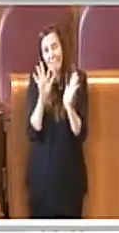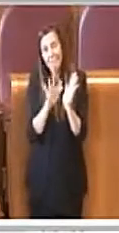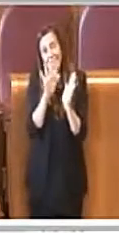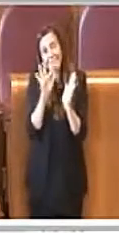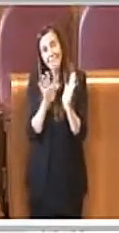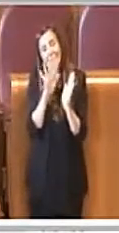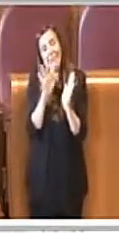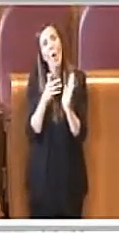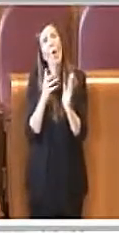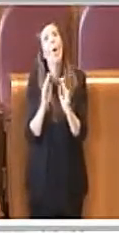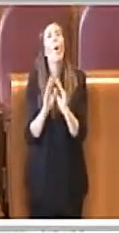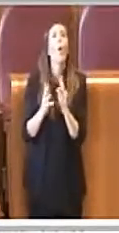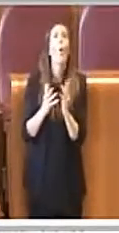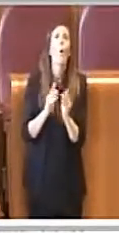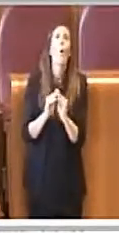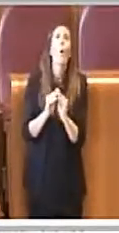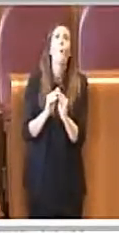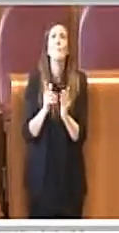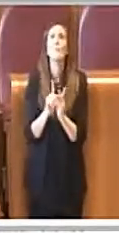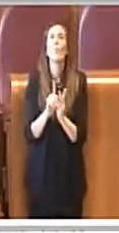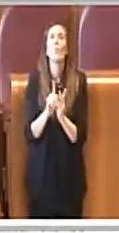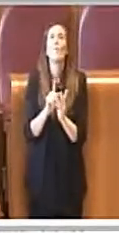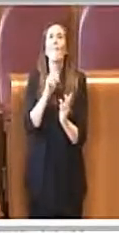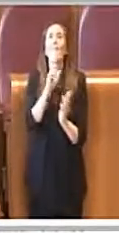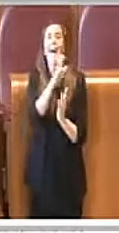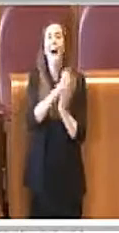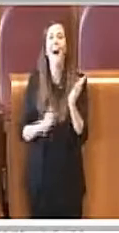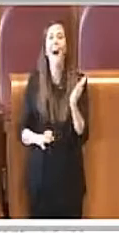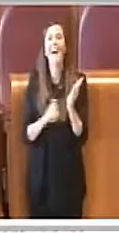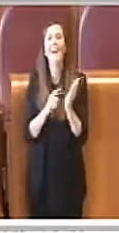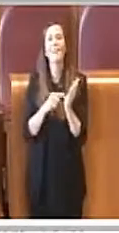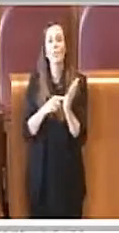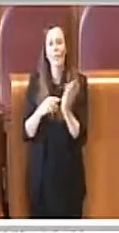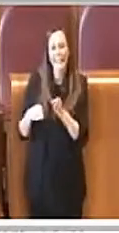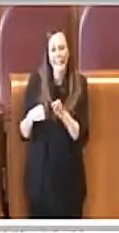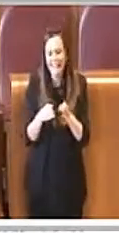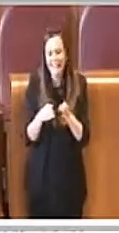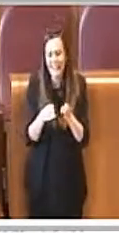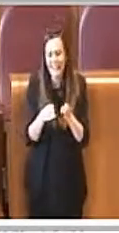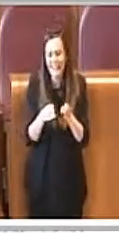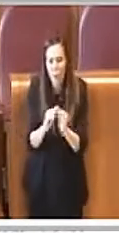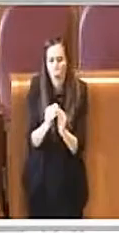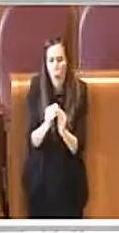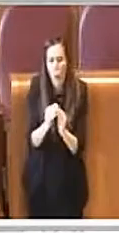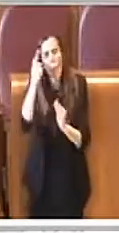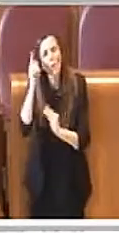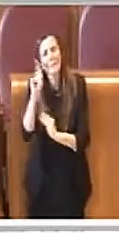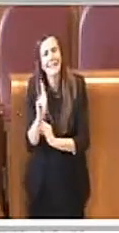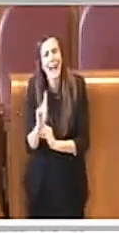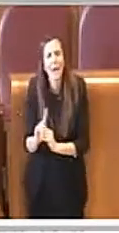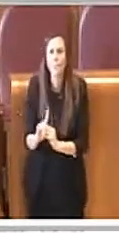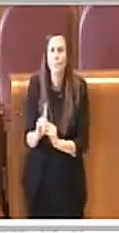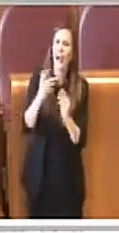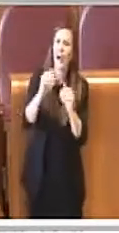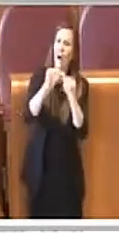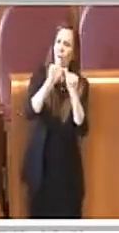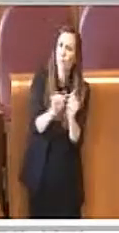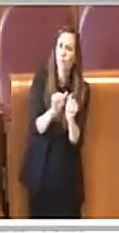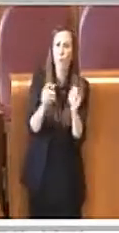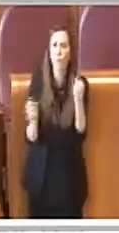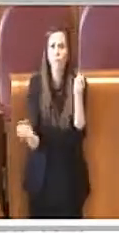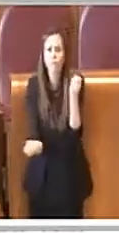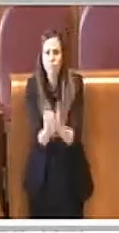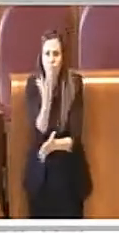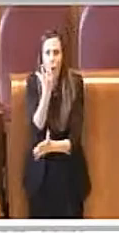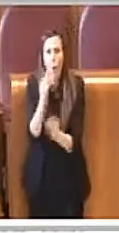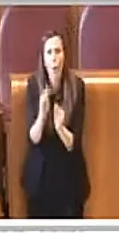come dire, un atto di indirizzo su qualcosa che ancora non sappiamo in che forma potersi realizzare, perché